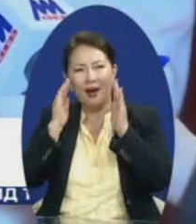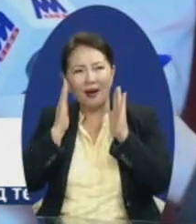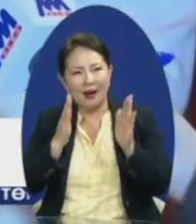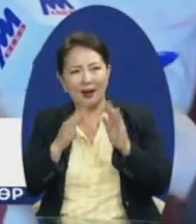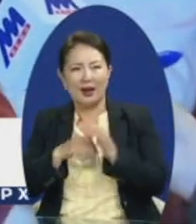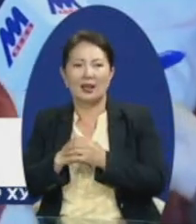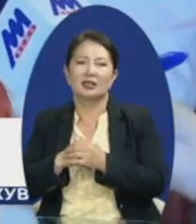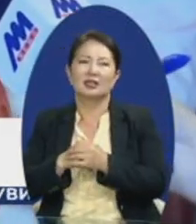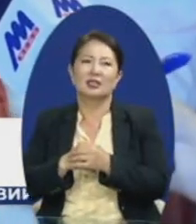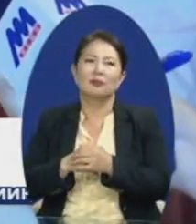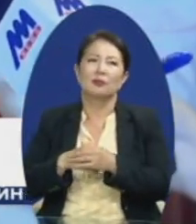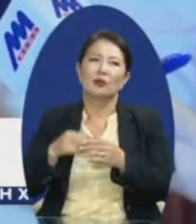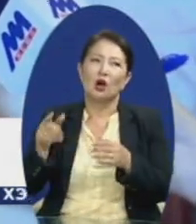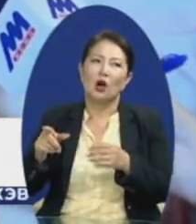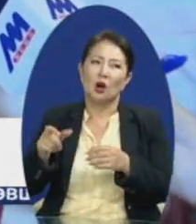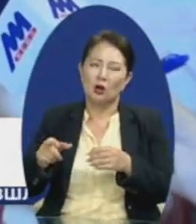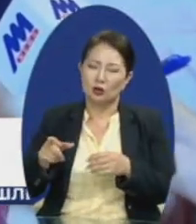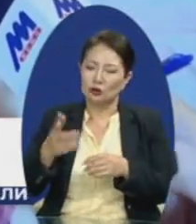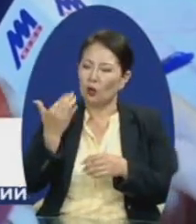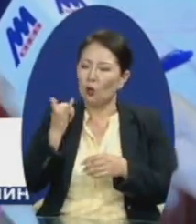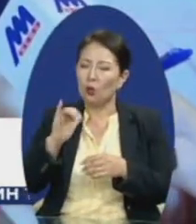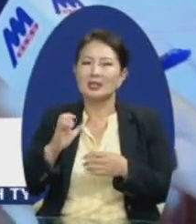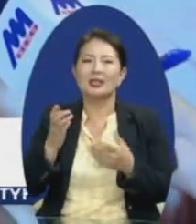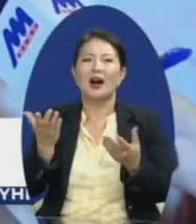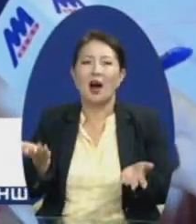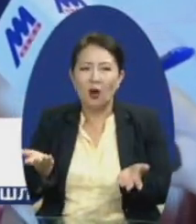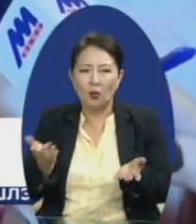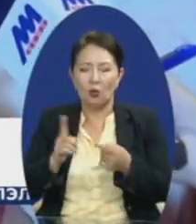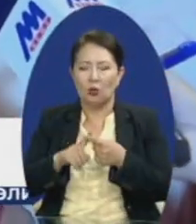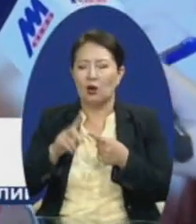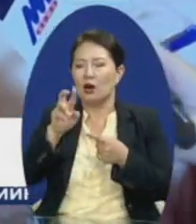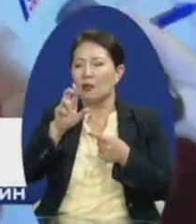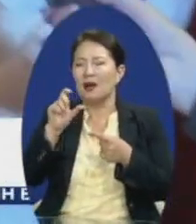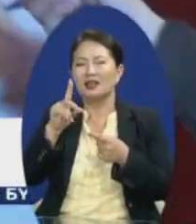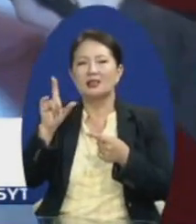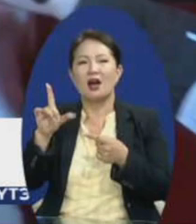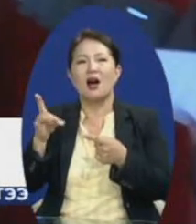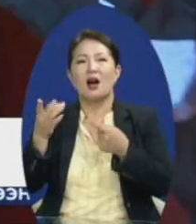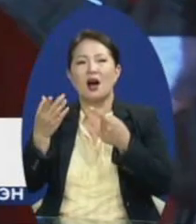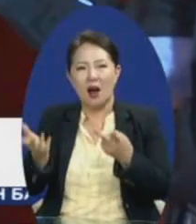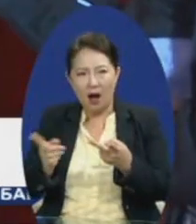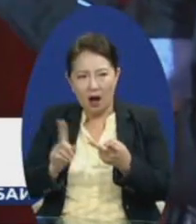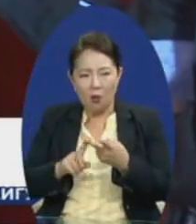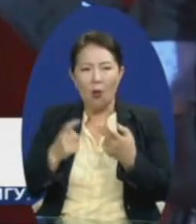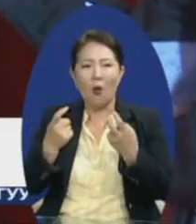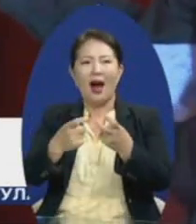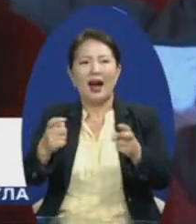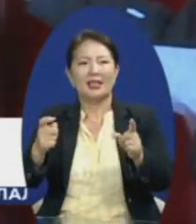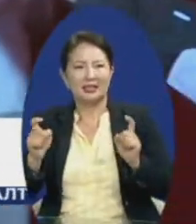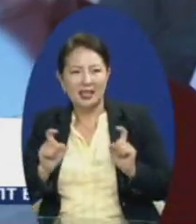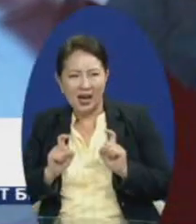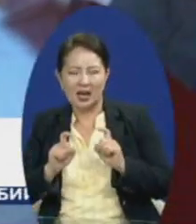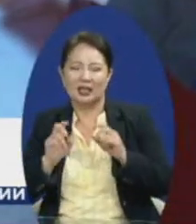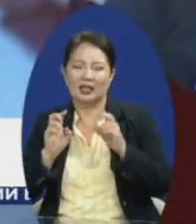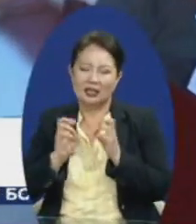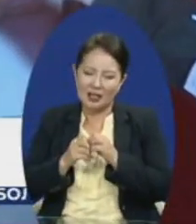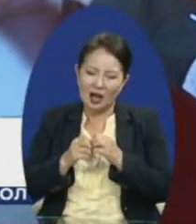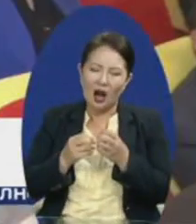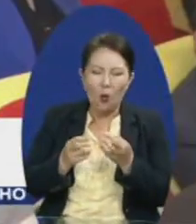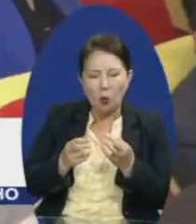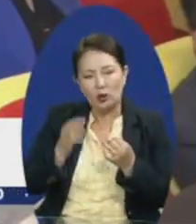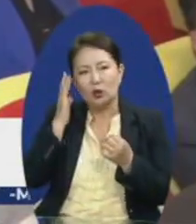халамж одоо усын яах юм бэлтжээрийн ийх юм хороо хашаагийн нийшим гэж одоо бодох